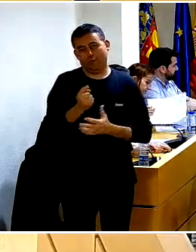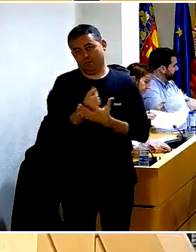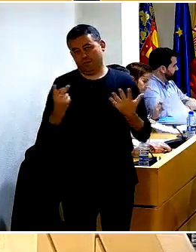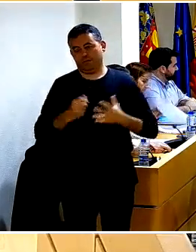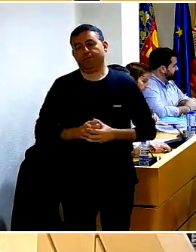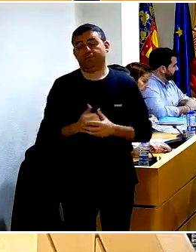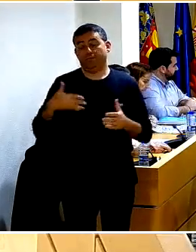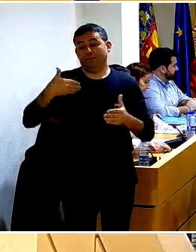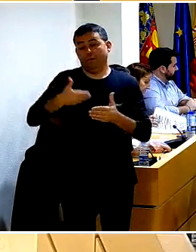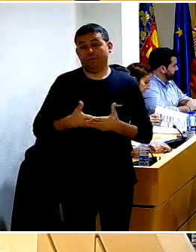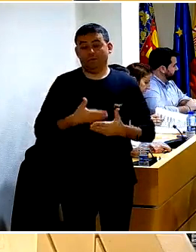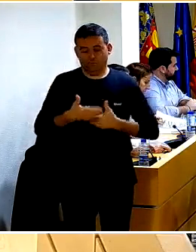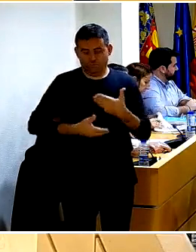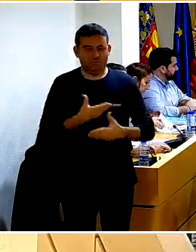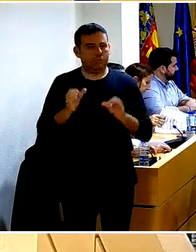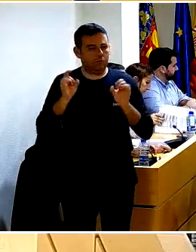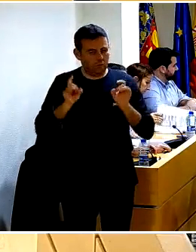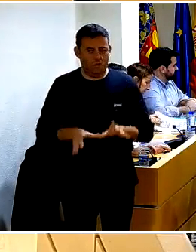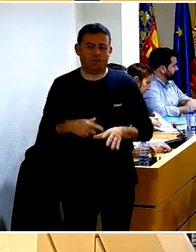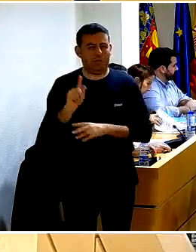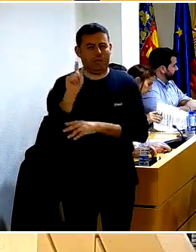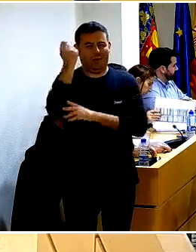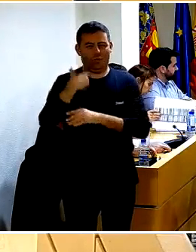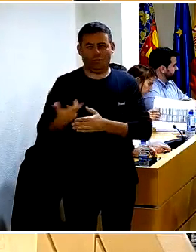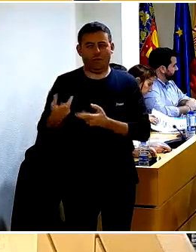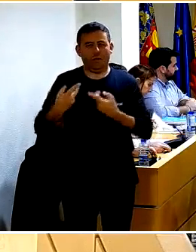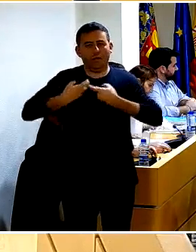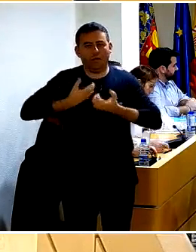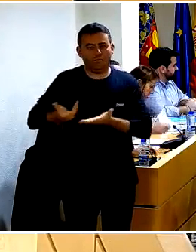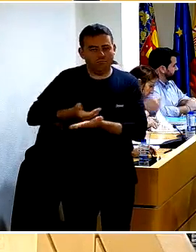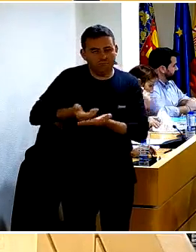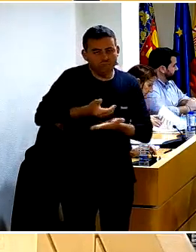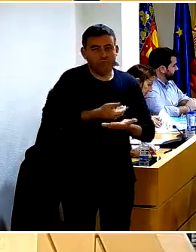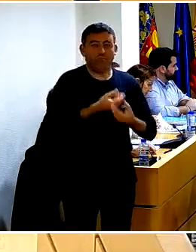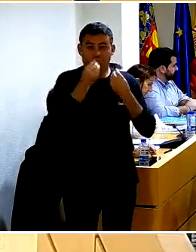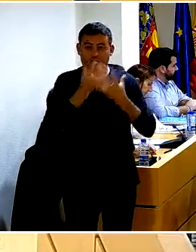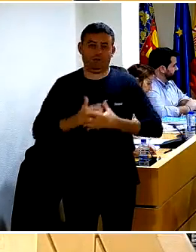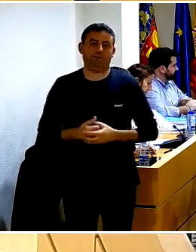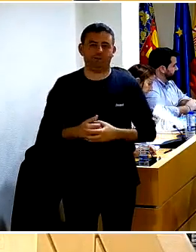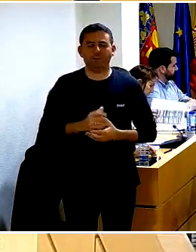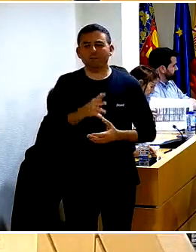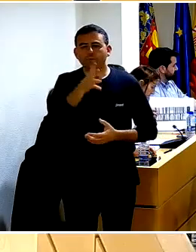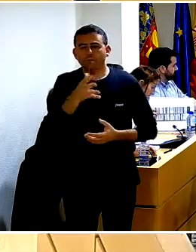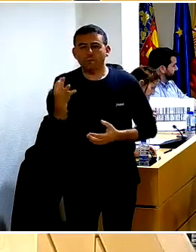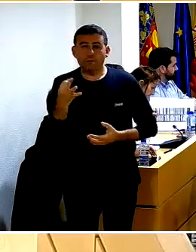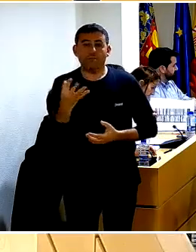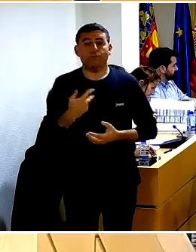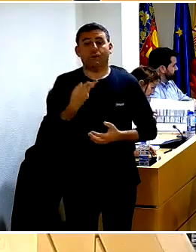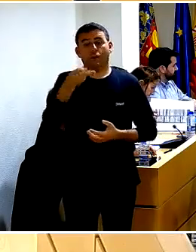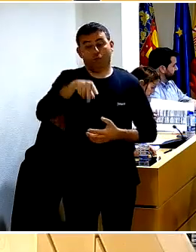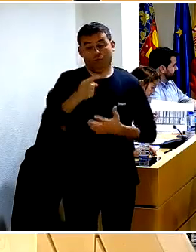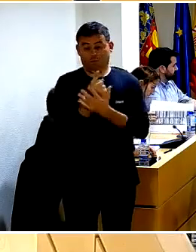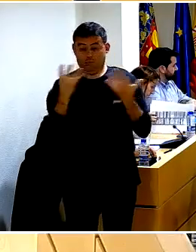manera continuada en els últims trimestres. El motiu és que s'ha recaptat en l'any